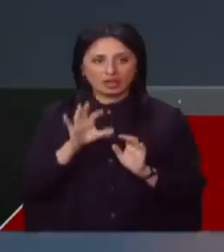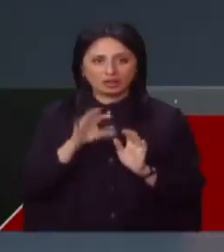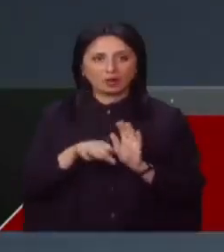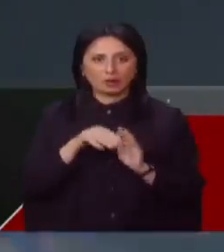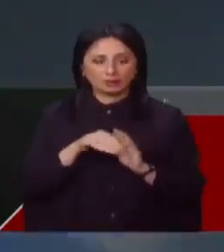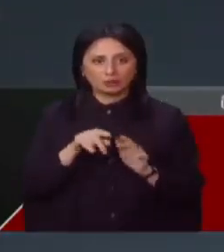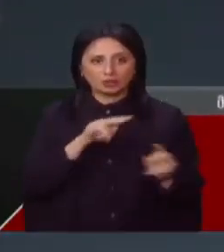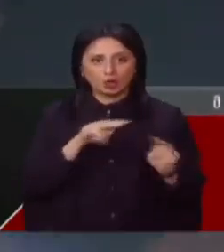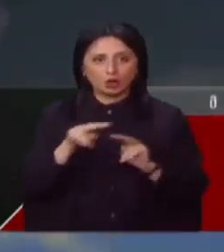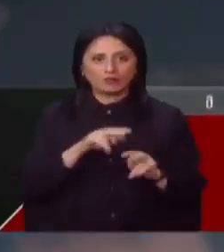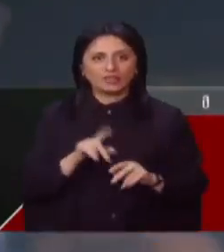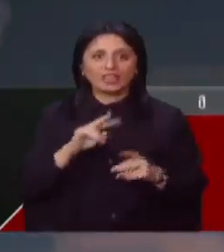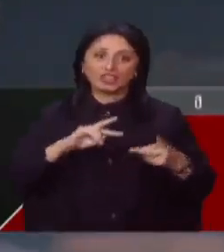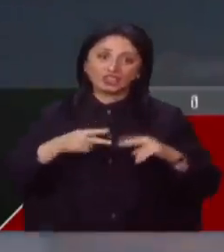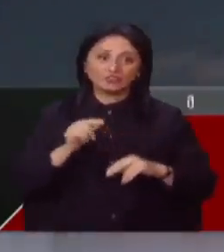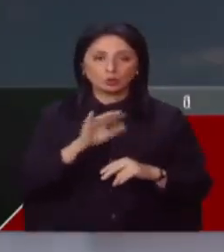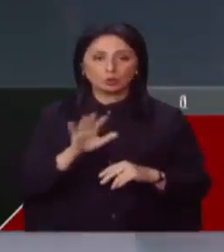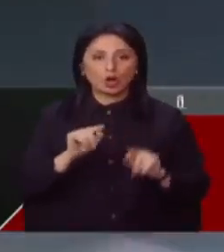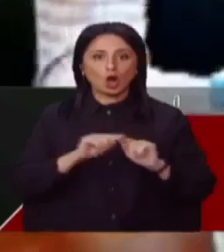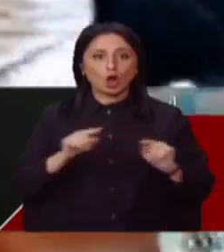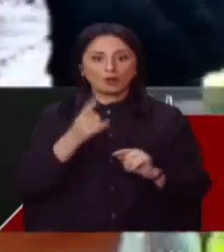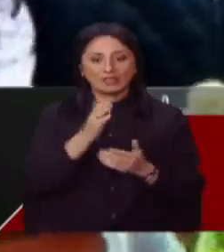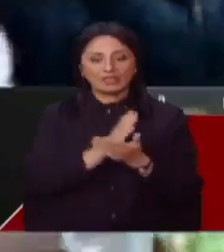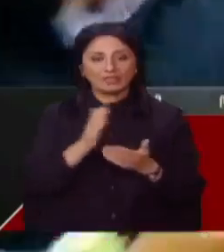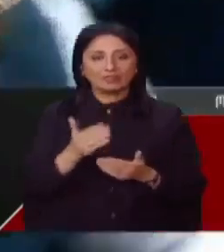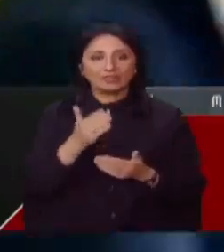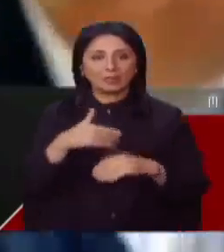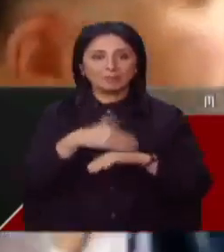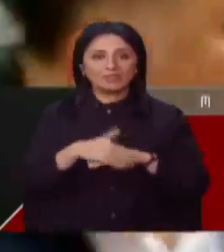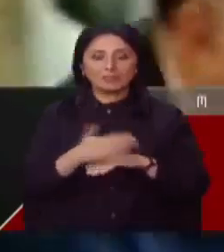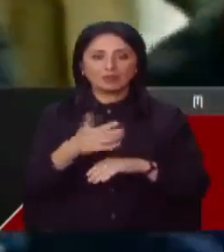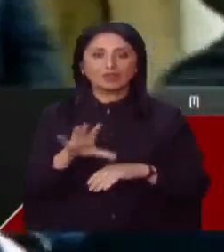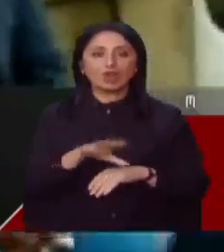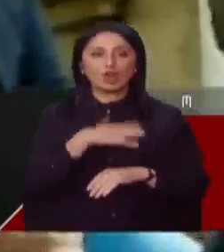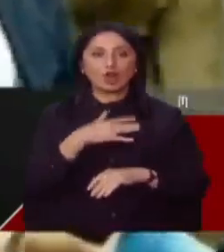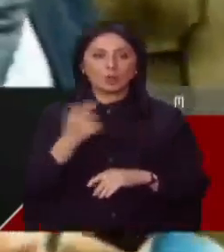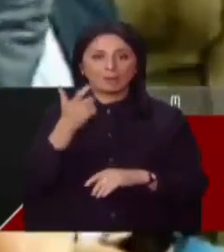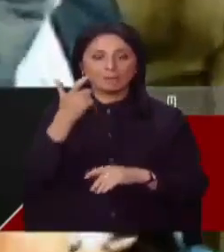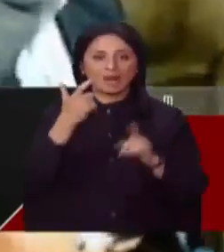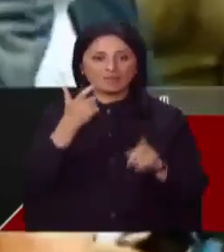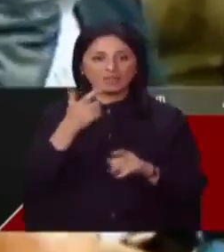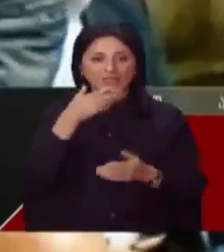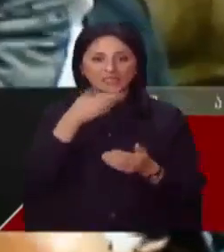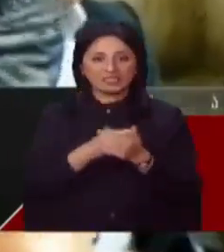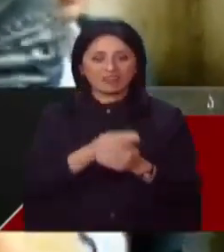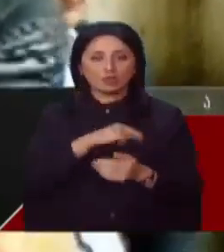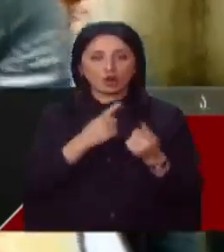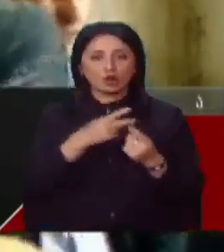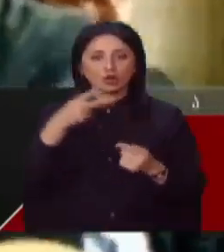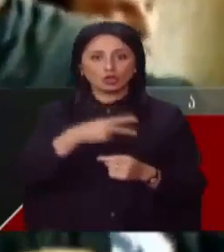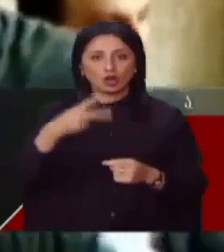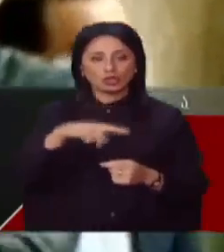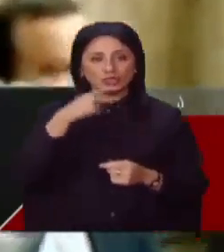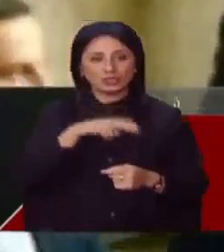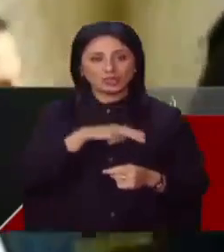არჩევნებს კოორდინაციას და შეიცვლის თუ არა ოპოზიციის ერთი ნაწილი მისამართს, რომელიც ყოფილმა მასპინძელმა საკუთარ კოლეგებს